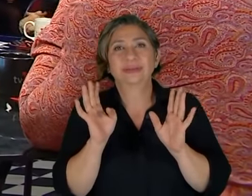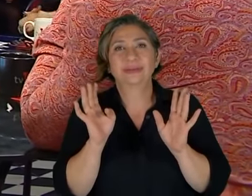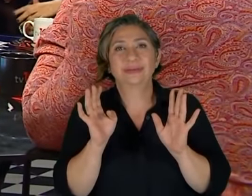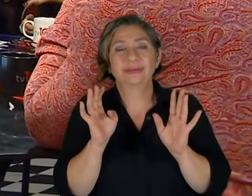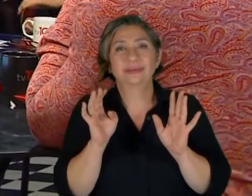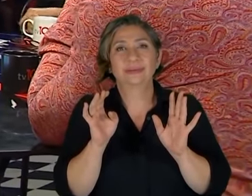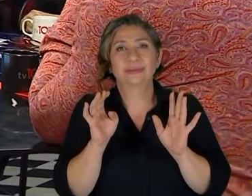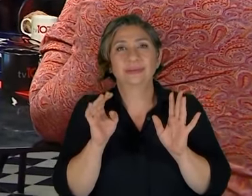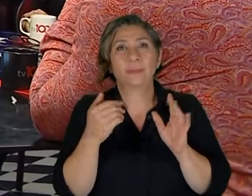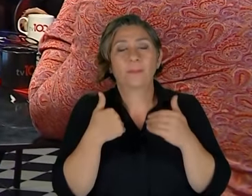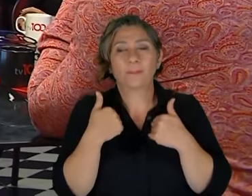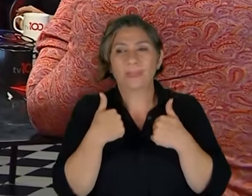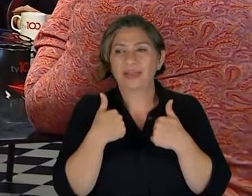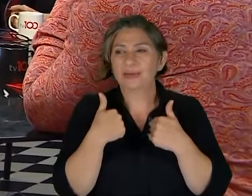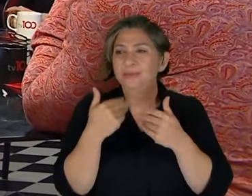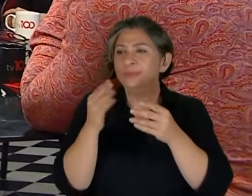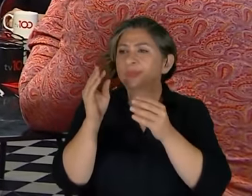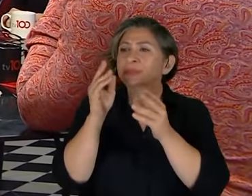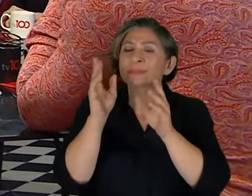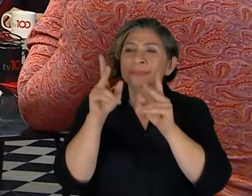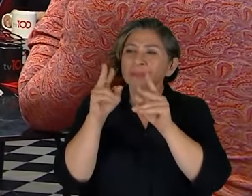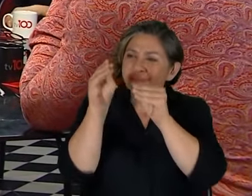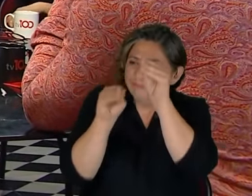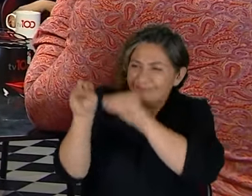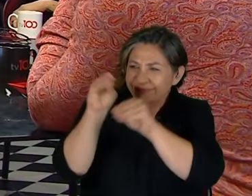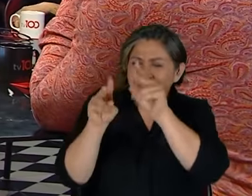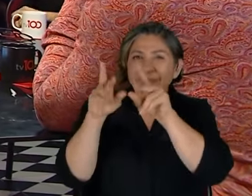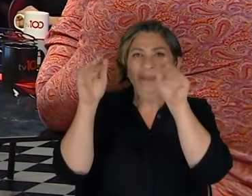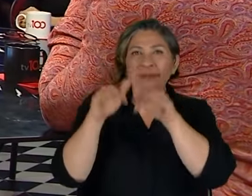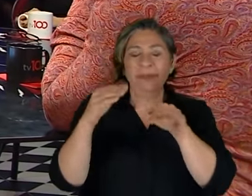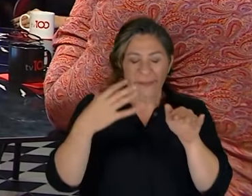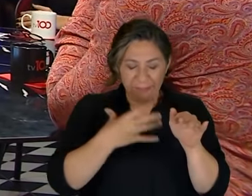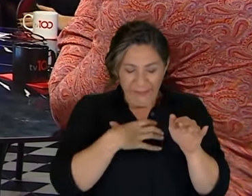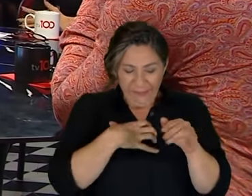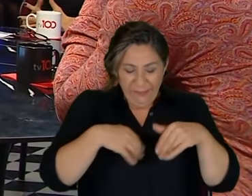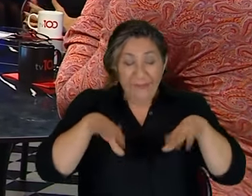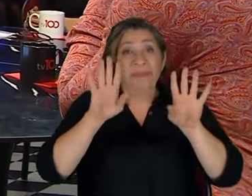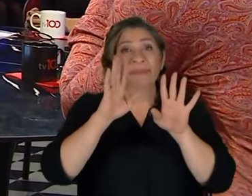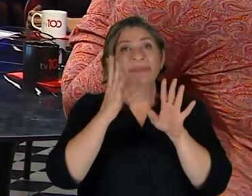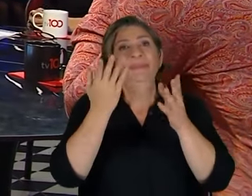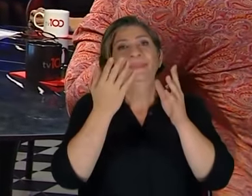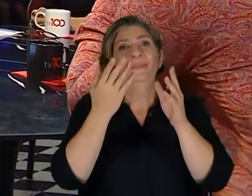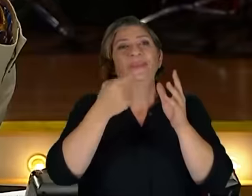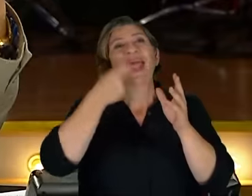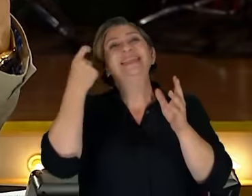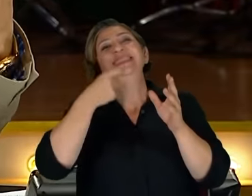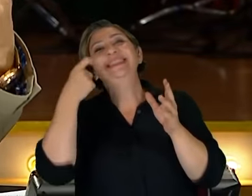halleri, bunlar bana kozmetik geliyor. Şöyle kozmetik geliyor yani, kendisi değil de hani